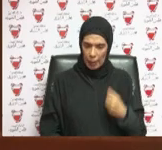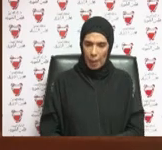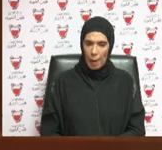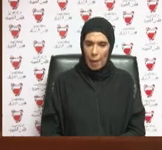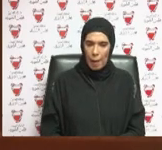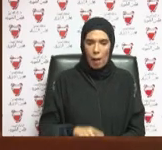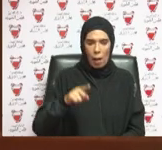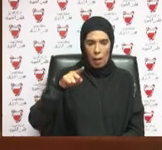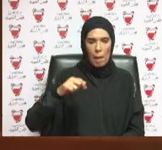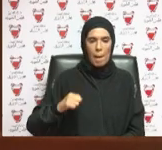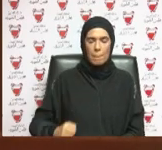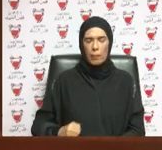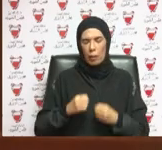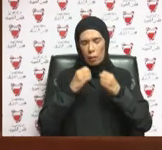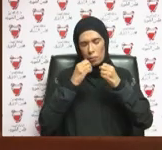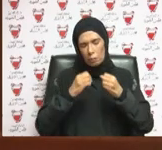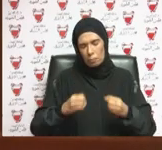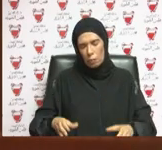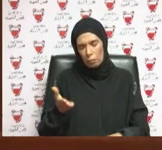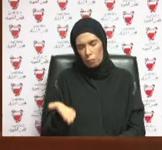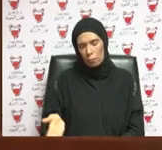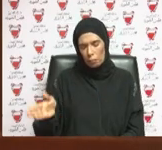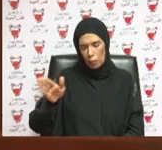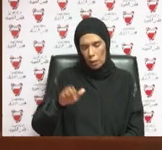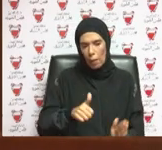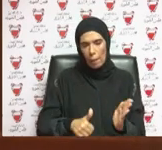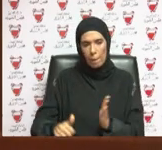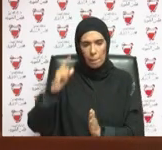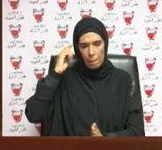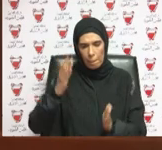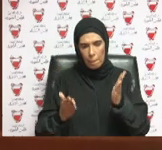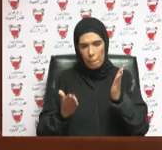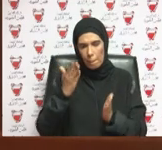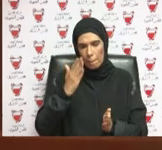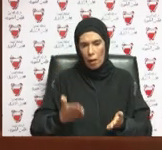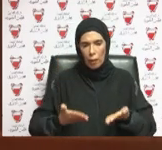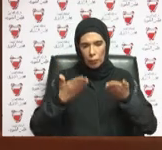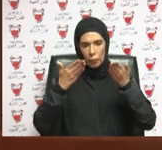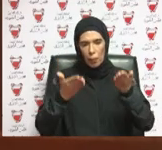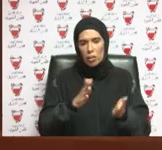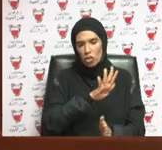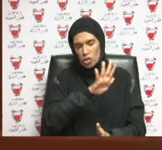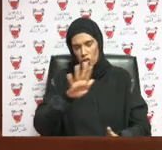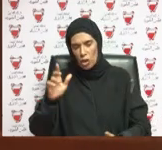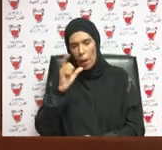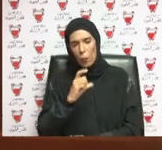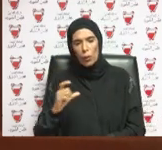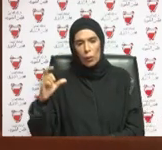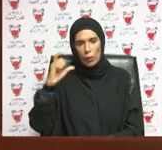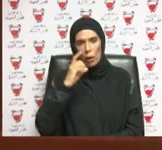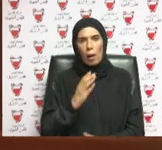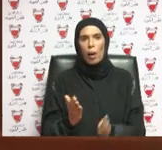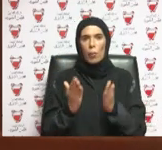إننا في مملكة البحرين خسرنا بوفاته قائدا حكيما أمضى حياته في خدمة شعبه وأمته ودينه. نسأل الله